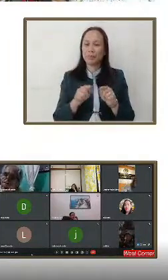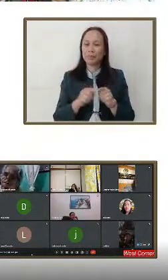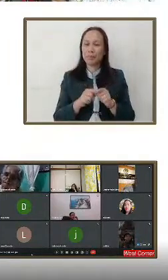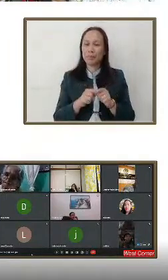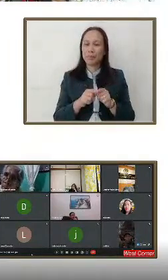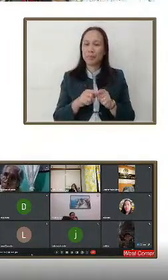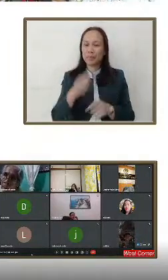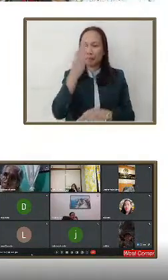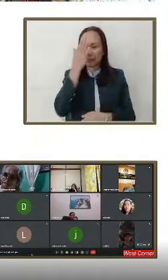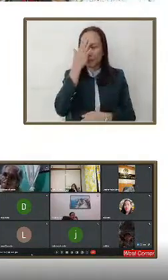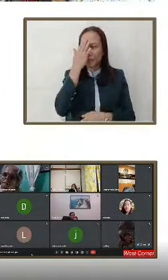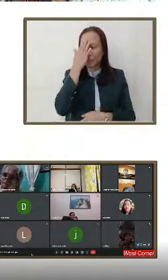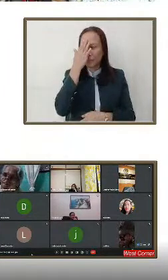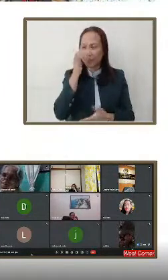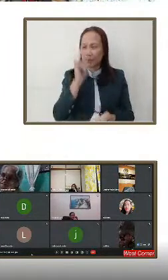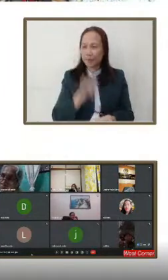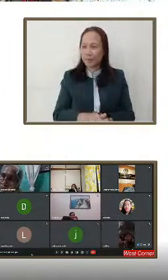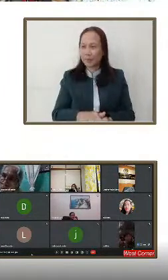alam nyo mga kapatid,